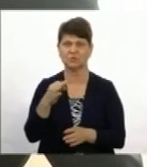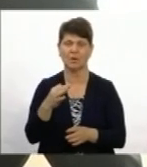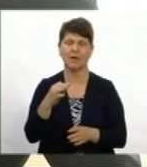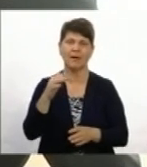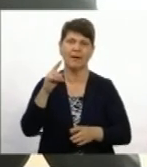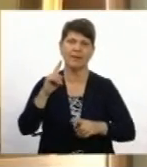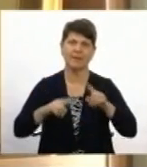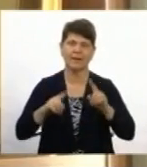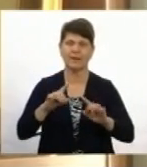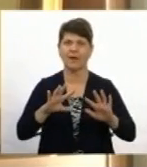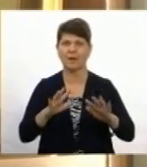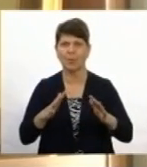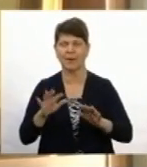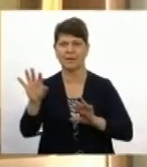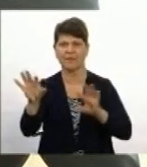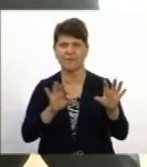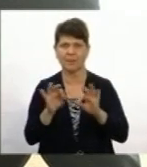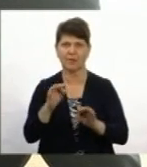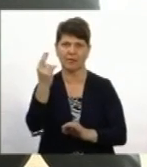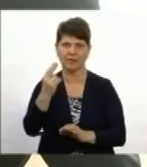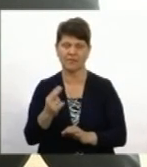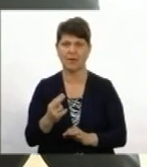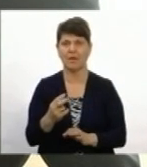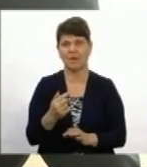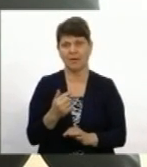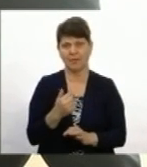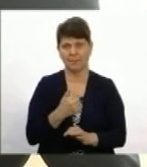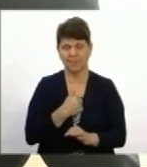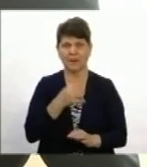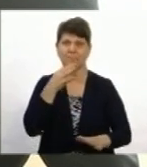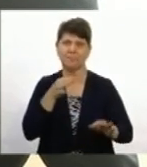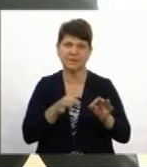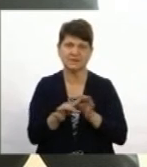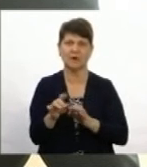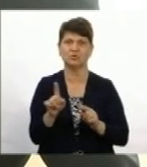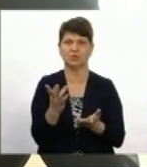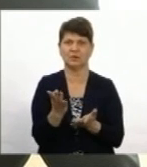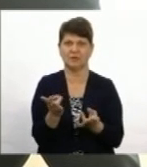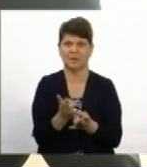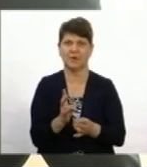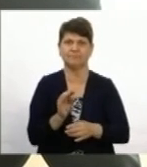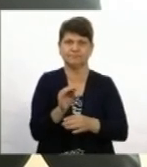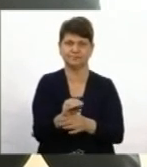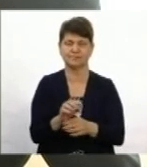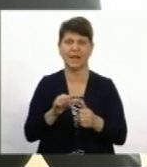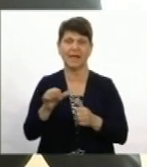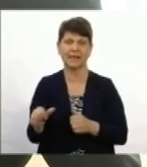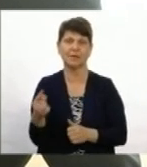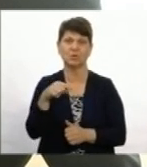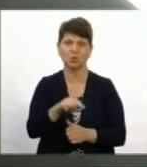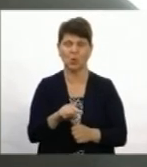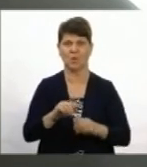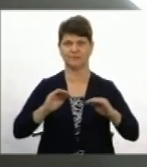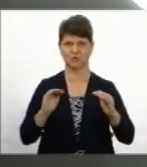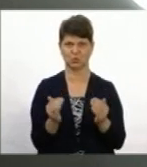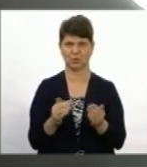правильного підбору кольорів. Через це були деякі моменти, які ми її підсказали, що треба доопрацювати. Крім того, в сюжетному плані